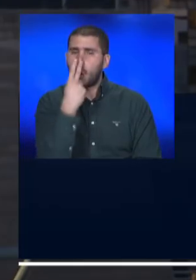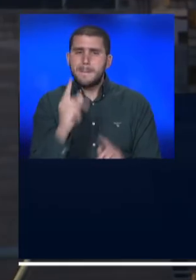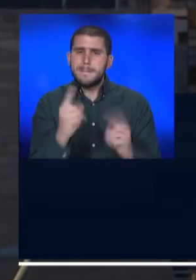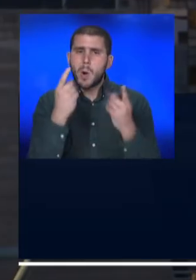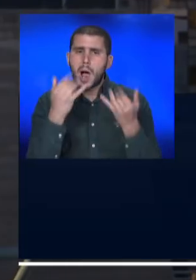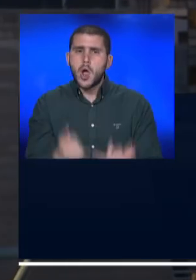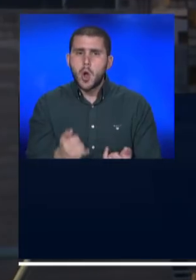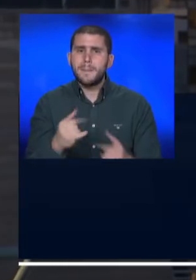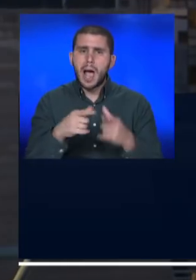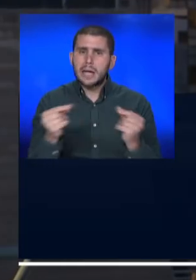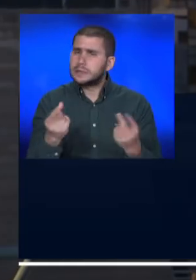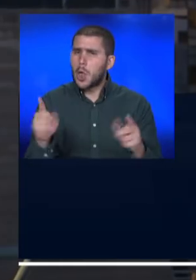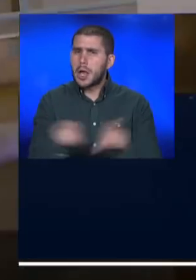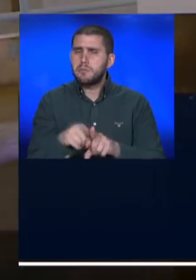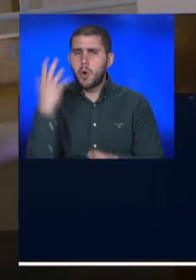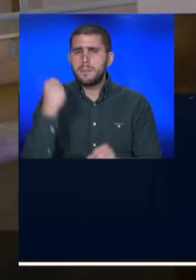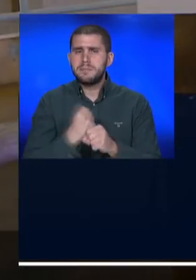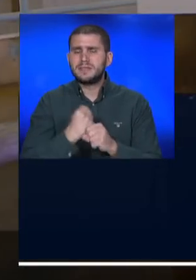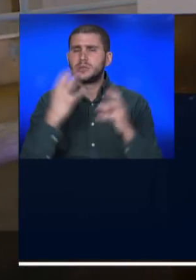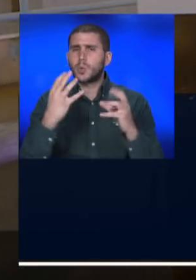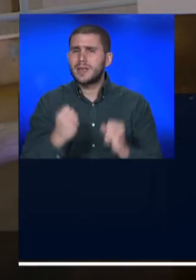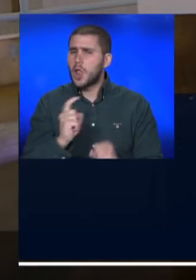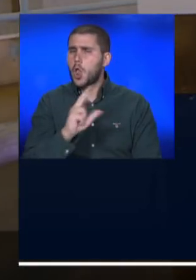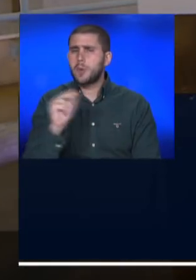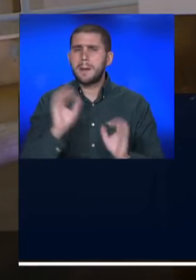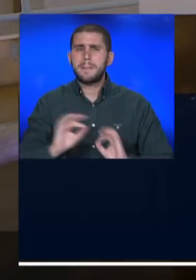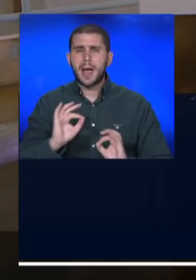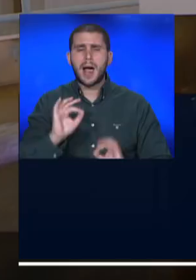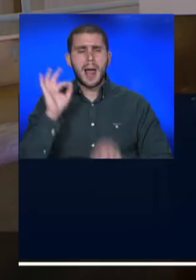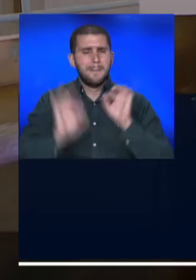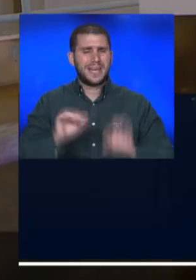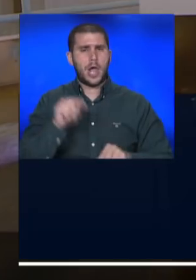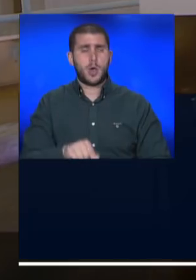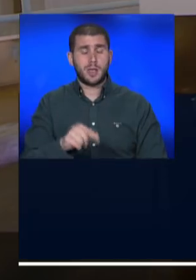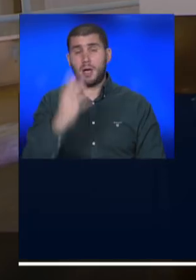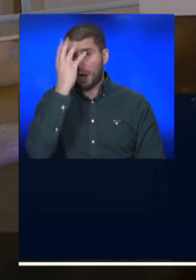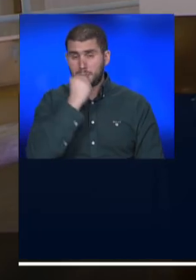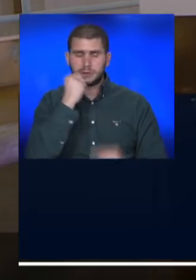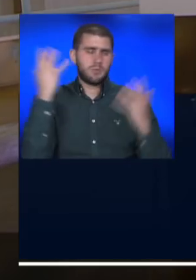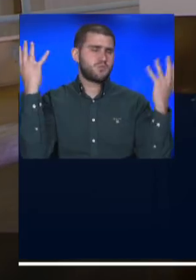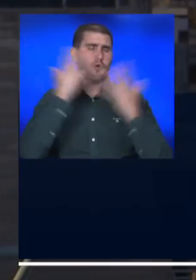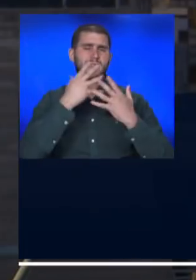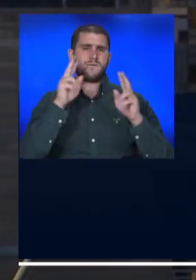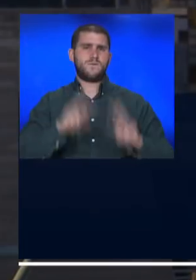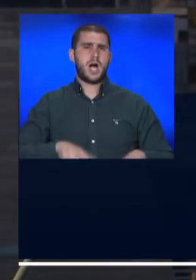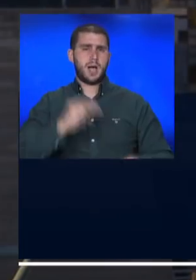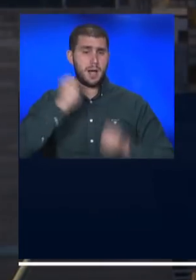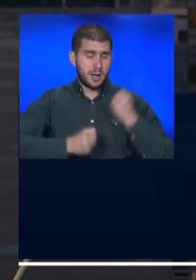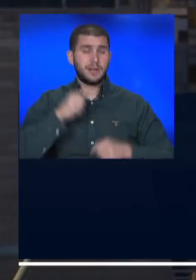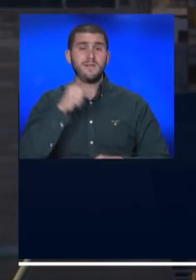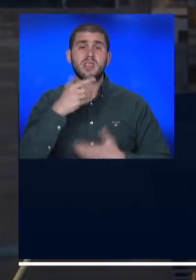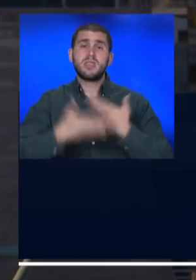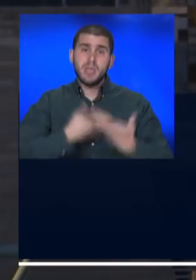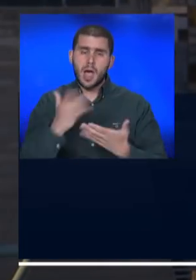דומה למבצע צוק איתן, לא דומה לרמת הפגיעות אז. חמאס הופתע מרמת הפגיעה, זה תהליך של הכנה שבני גנץ